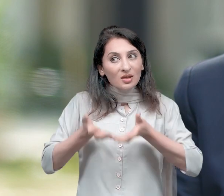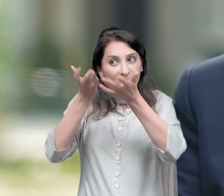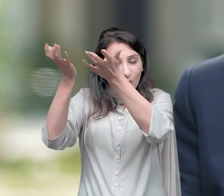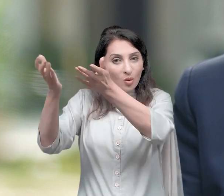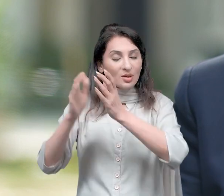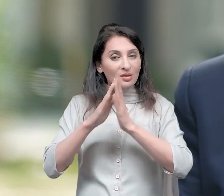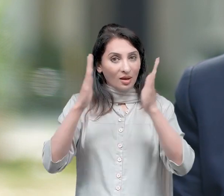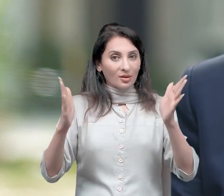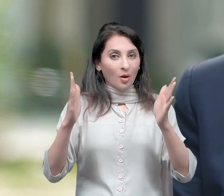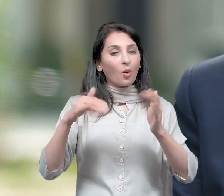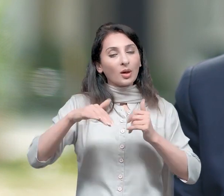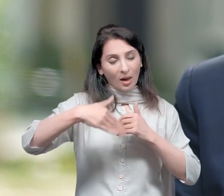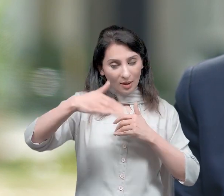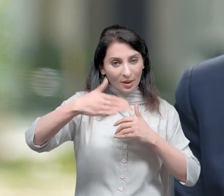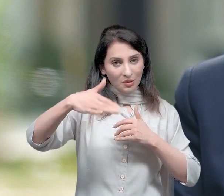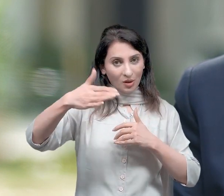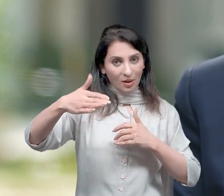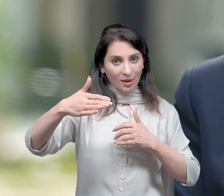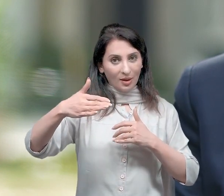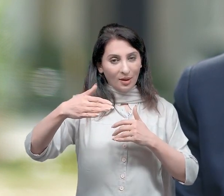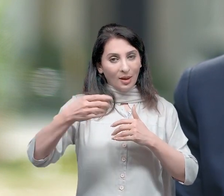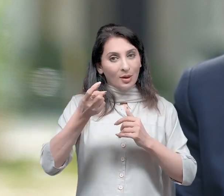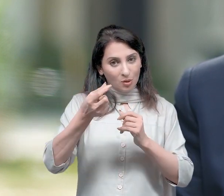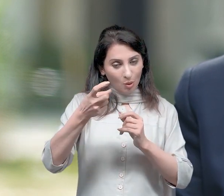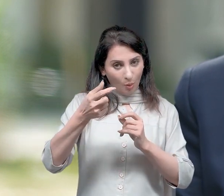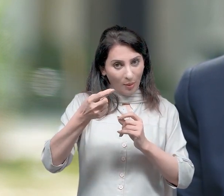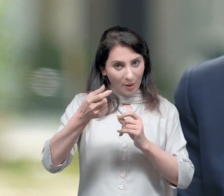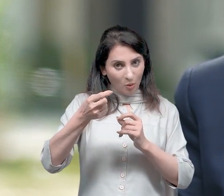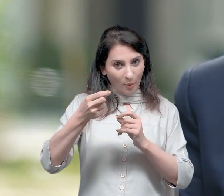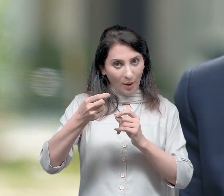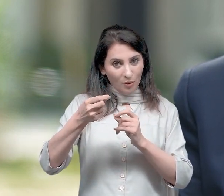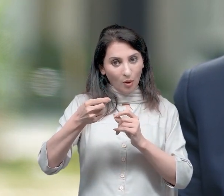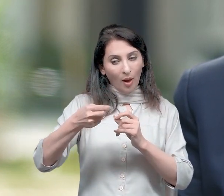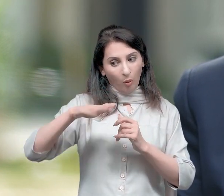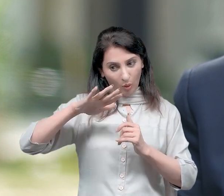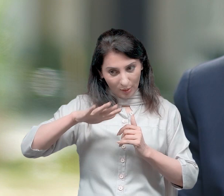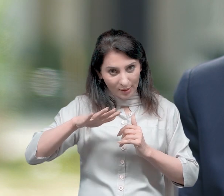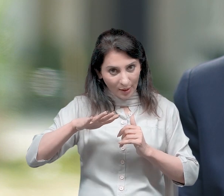اور آگے جا کے 2 3 4 سال کے بعد ہماری کرنسی جو ہے